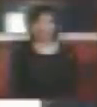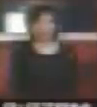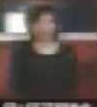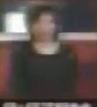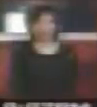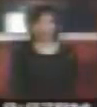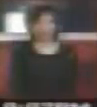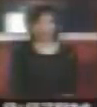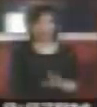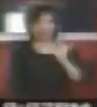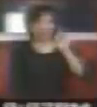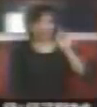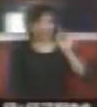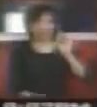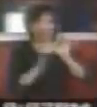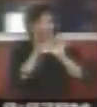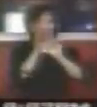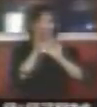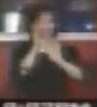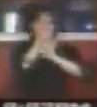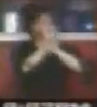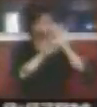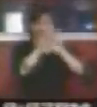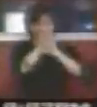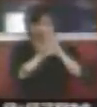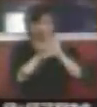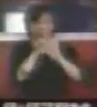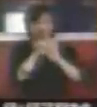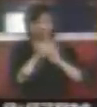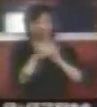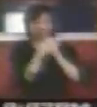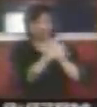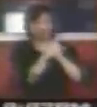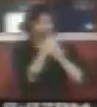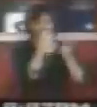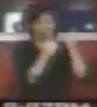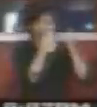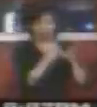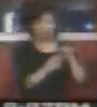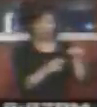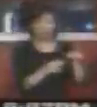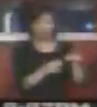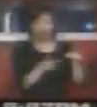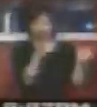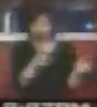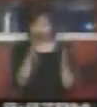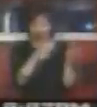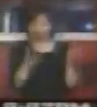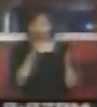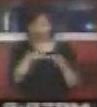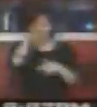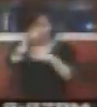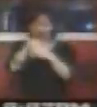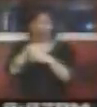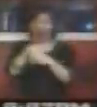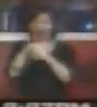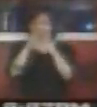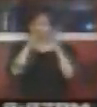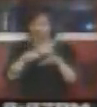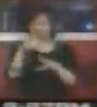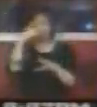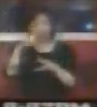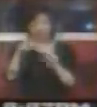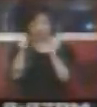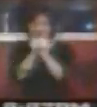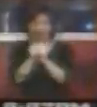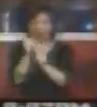Inabot po ng 8 oras bago na pasuko ang isang jeepney driver sa Caloocan na nang hostage sa sarili niyang pamilya. Ang demand